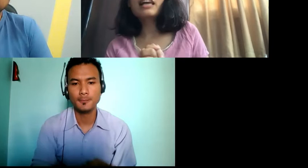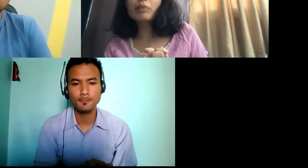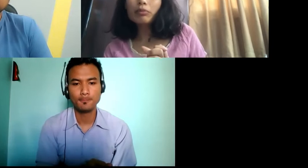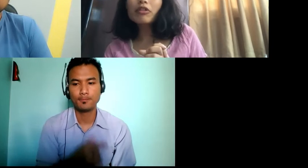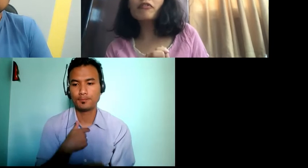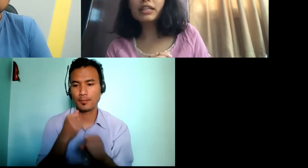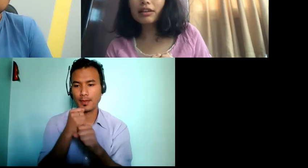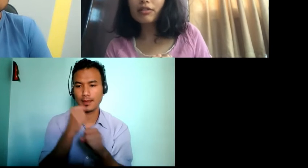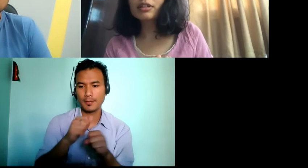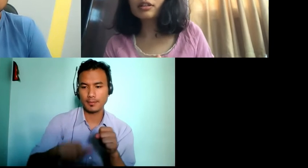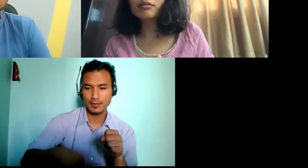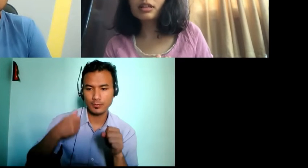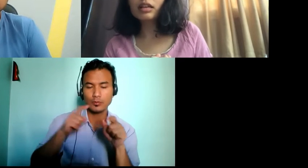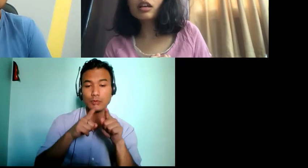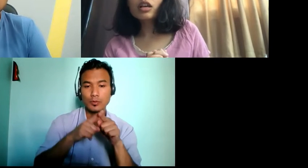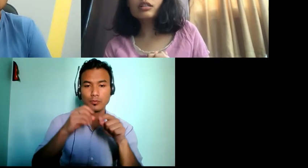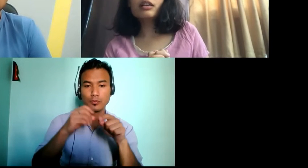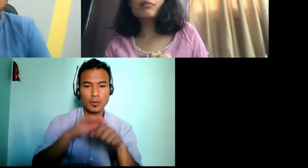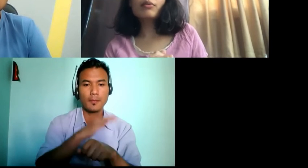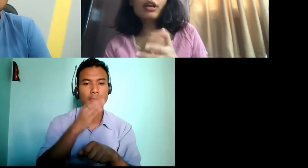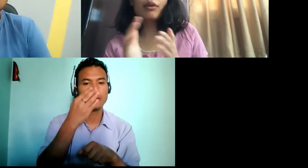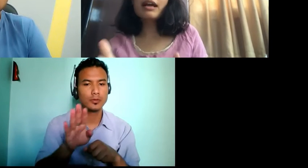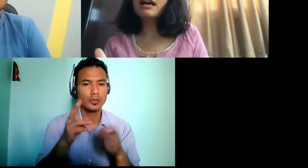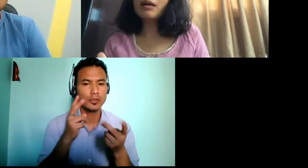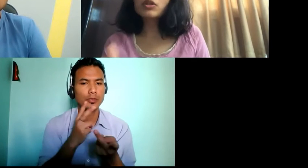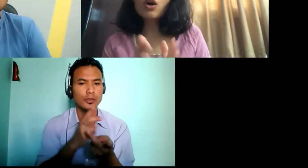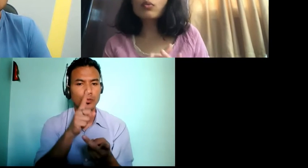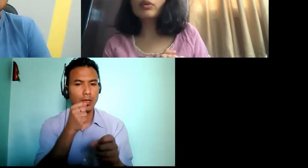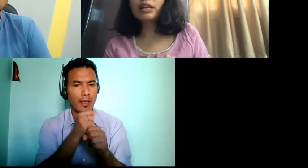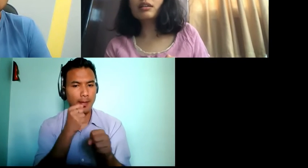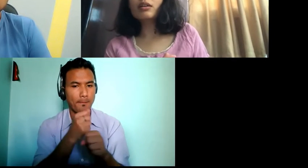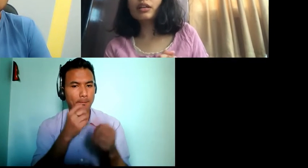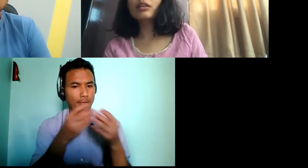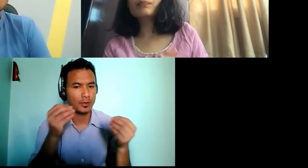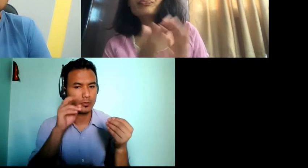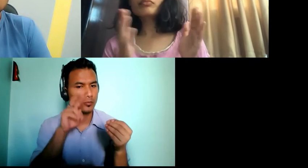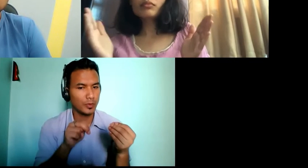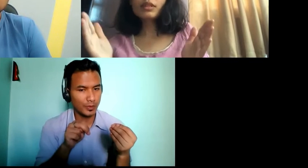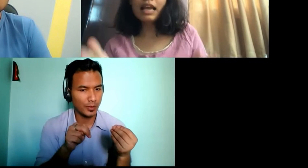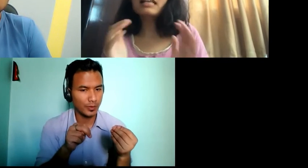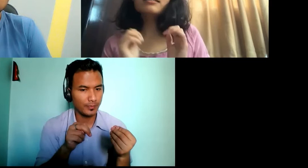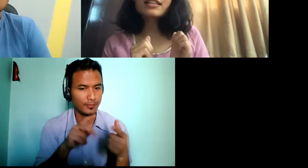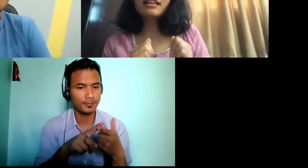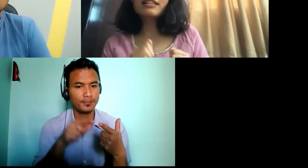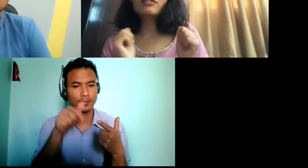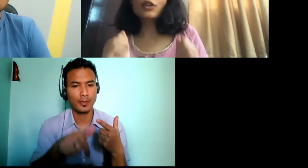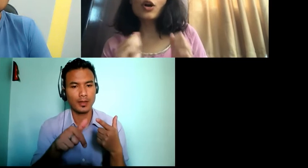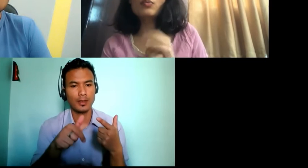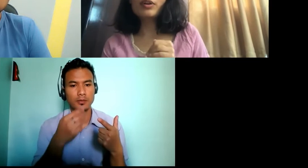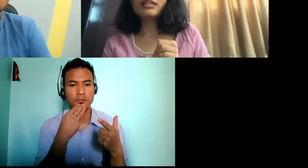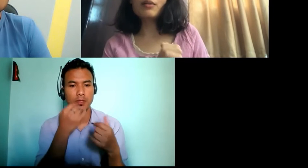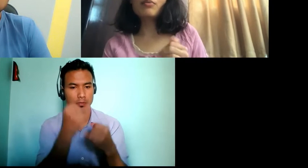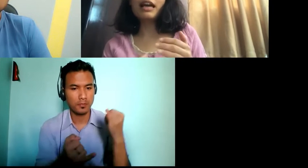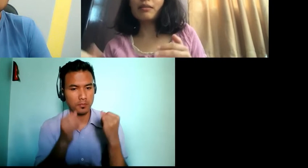वर्क लाइफमा पनि अफेक्ट चाहिँ गरिरहेको हुन्छ होइन. जस्तै अब एउटा काम सघाउनु पर्नेछ होइन, एज अ डेडलाइन छ,